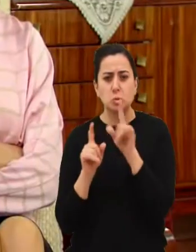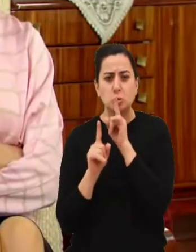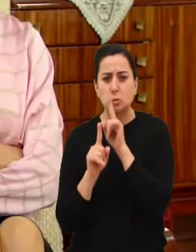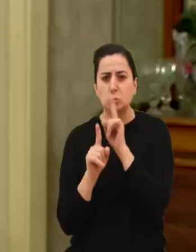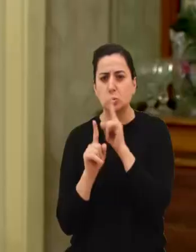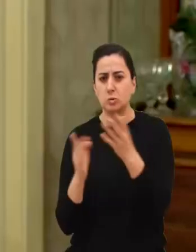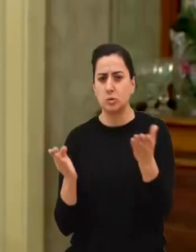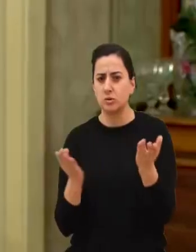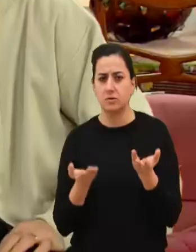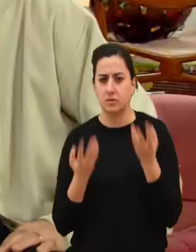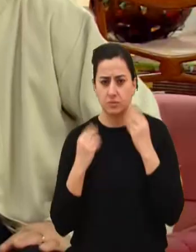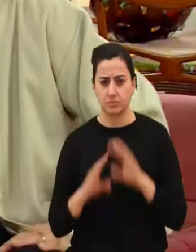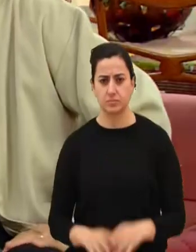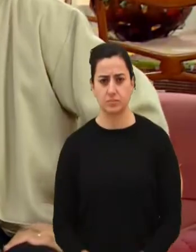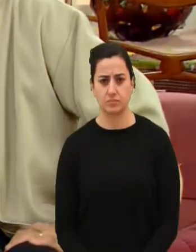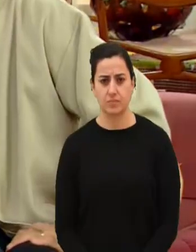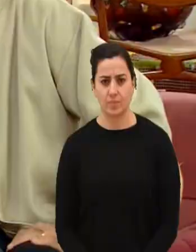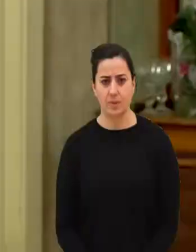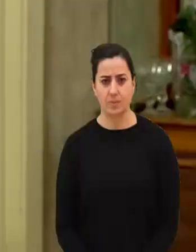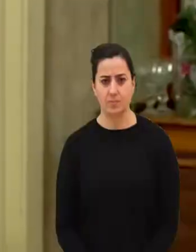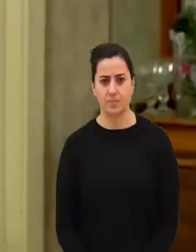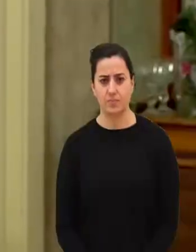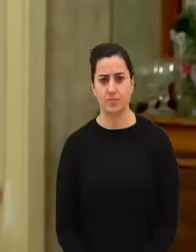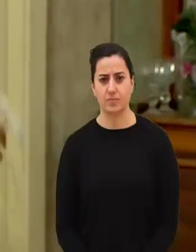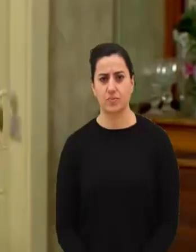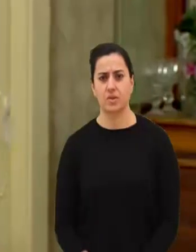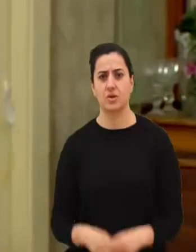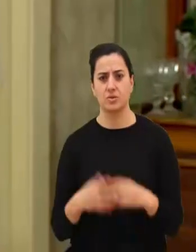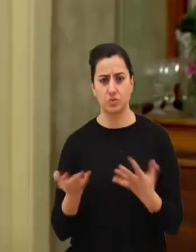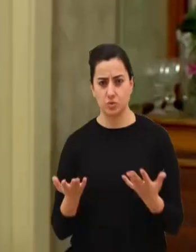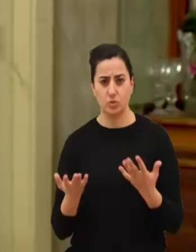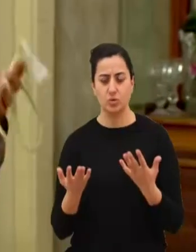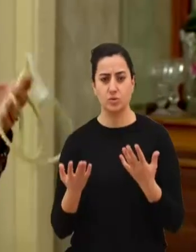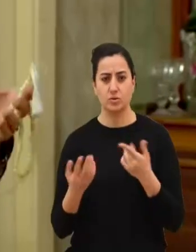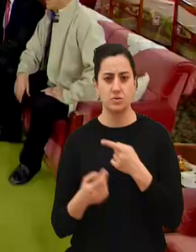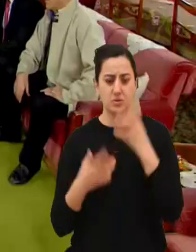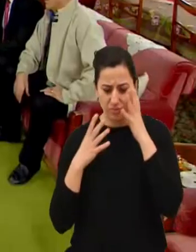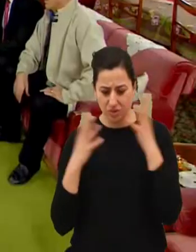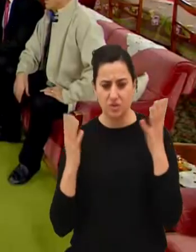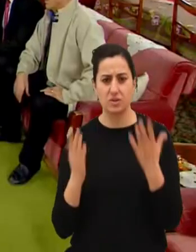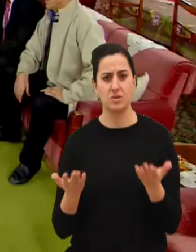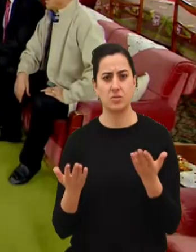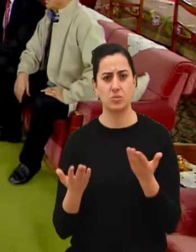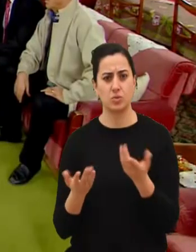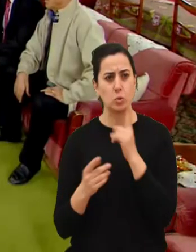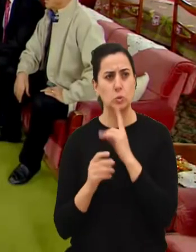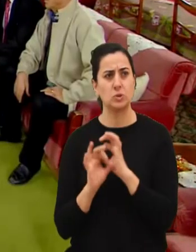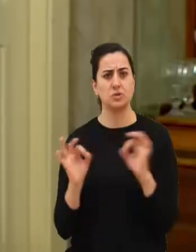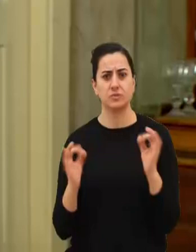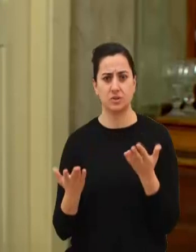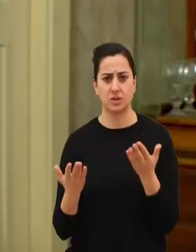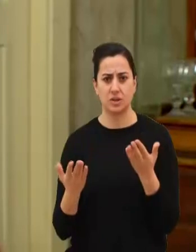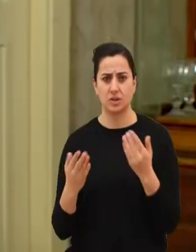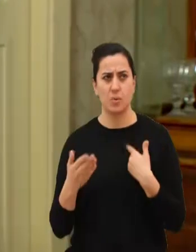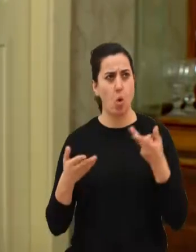susaysınız, siz susaysınız. Haydi. Celinim Süleydi çok çok o sandım ondan. Ama nedir bu bile?